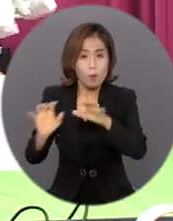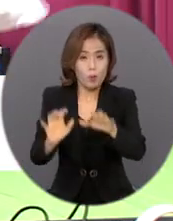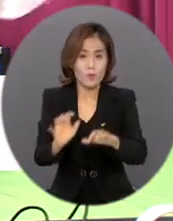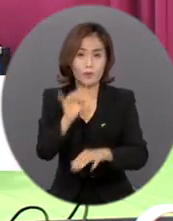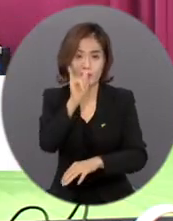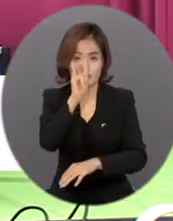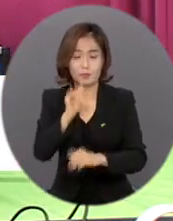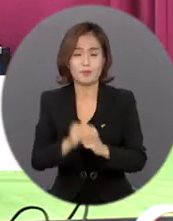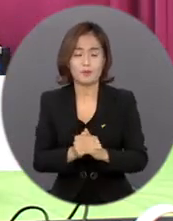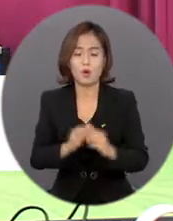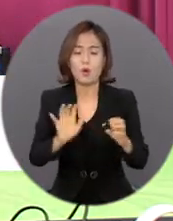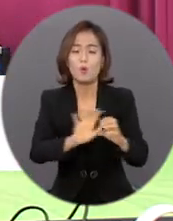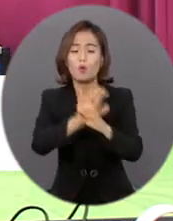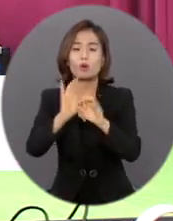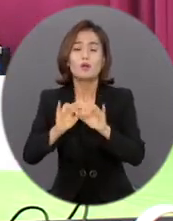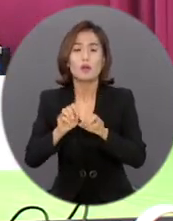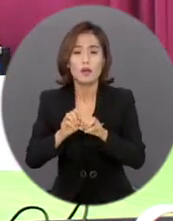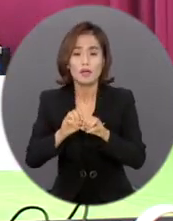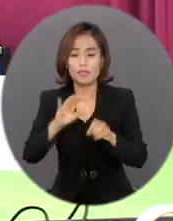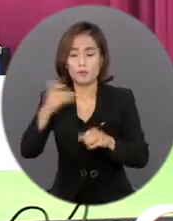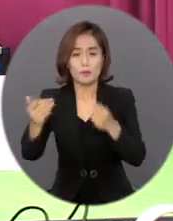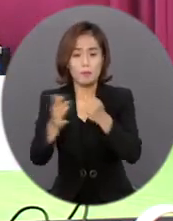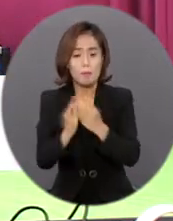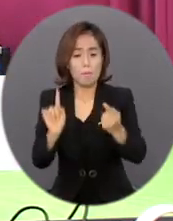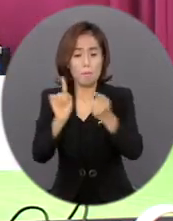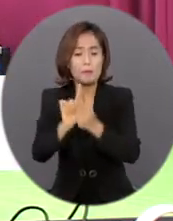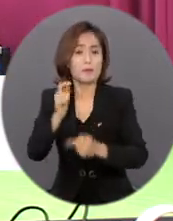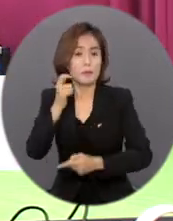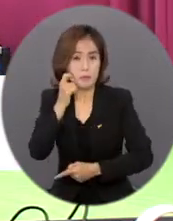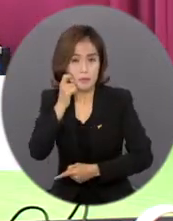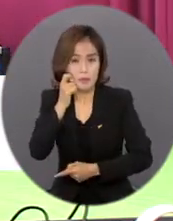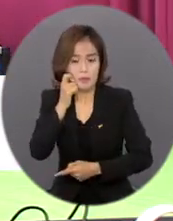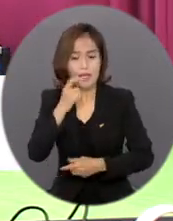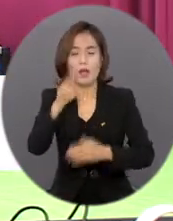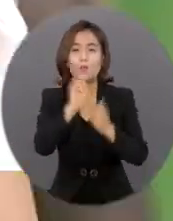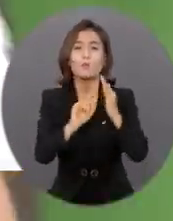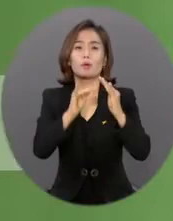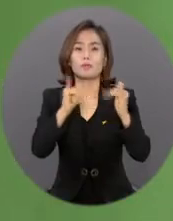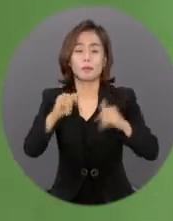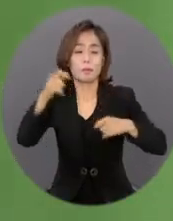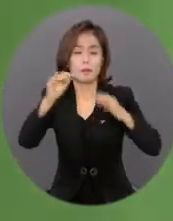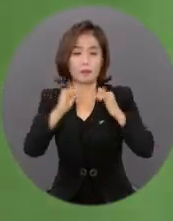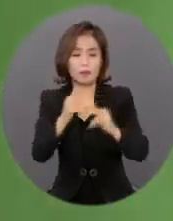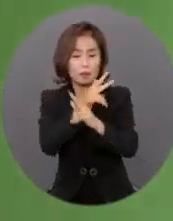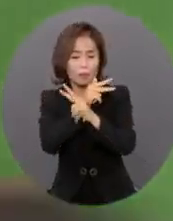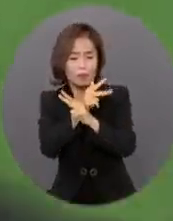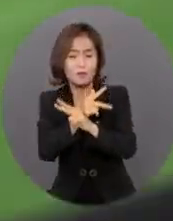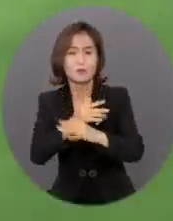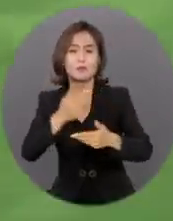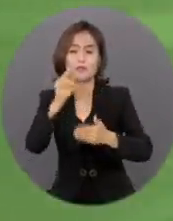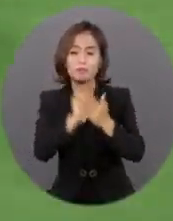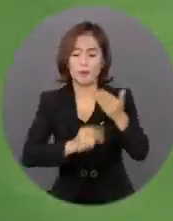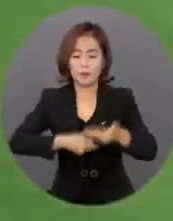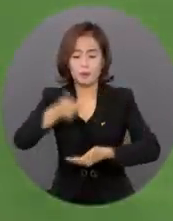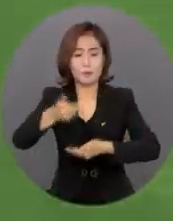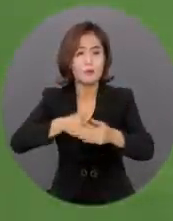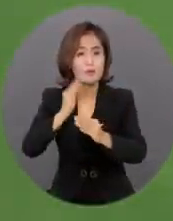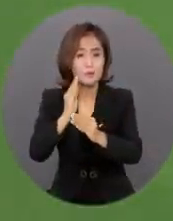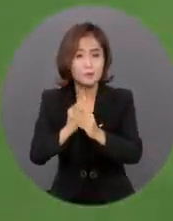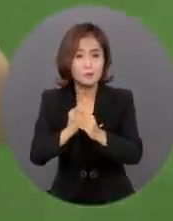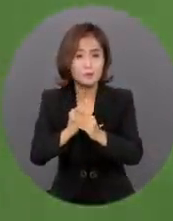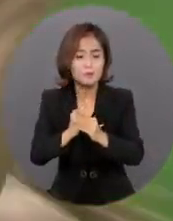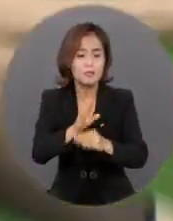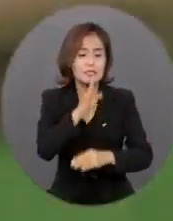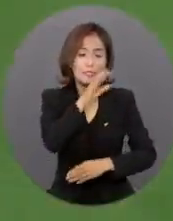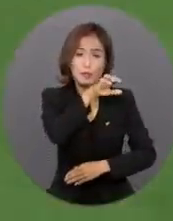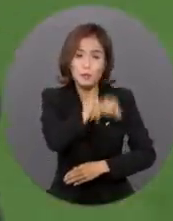모입니다. 코로나19로 만날 수 없었던 가수와 팬들이 비대면 상태에서 음악으로 교감합니다. 현실